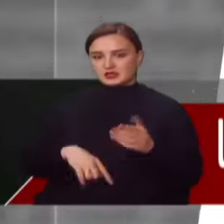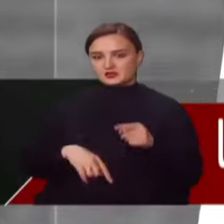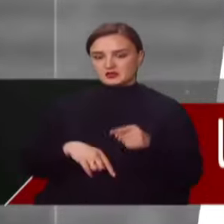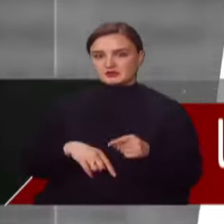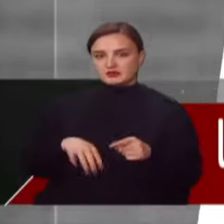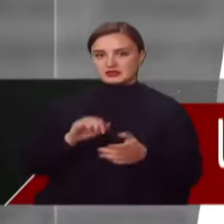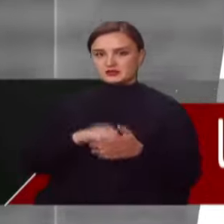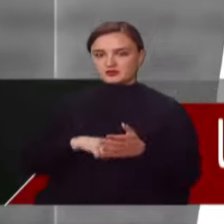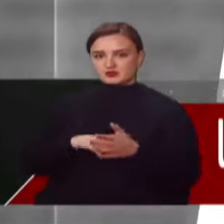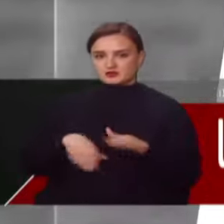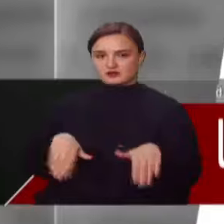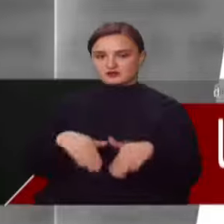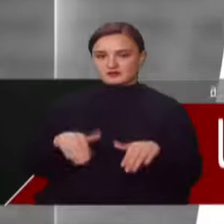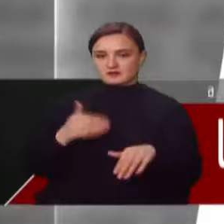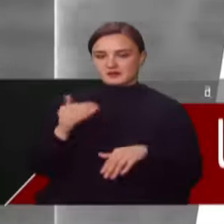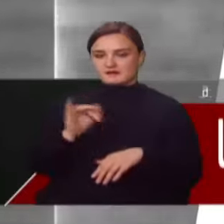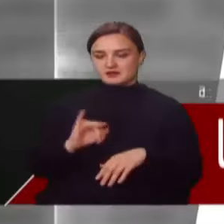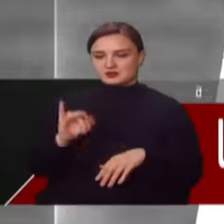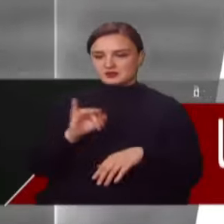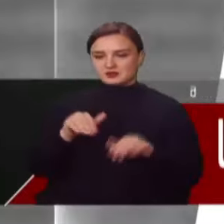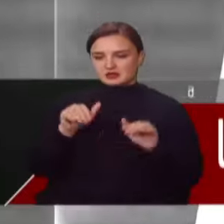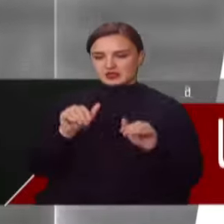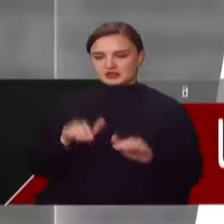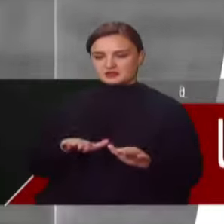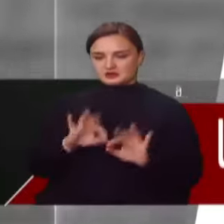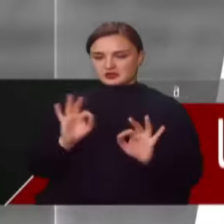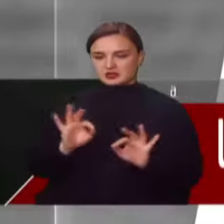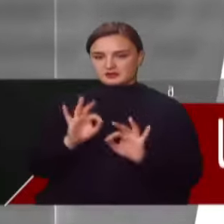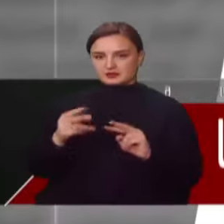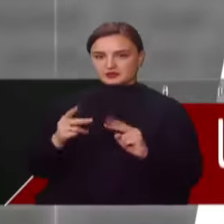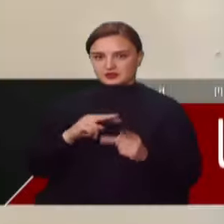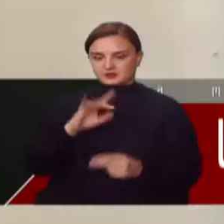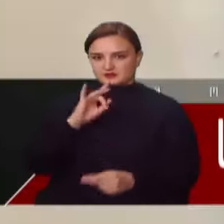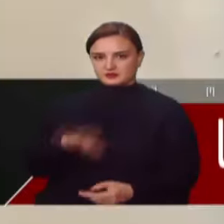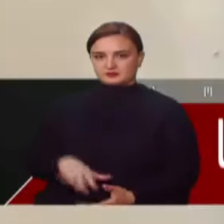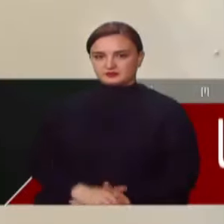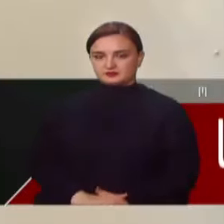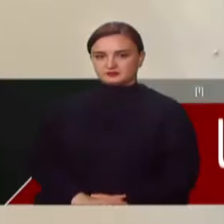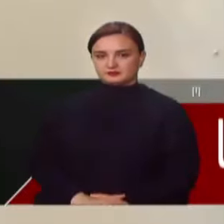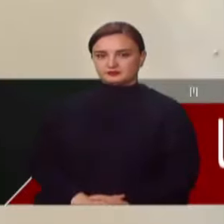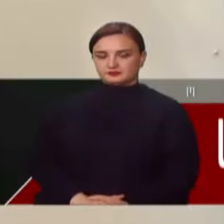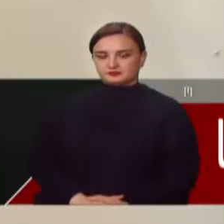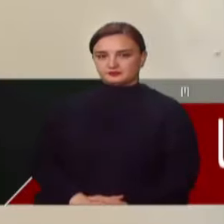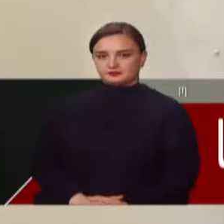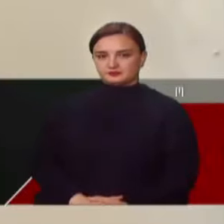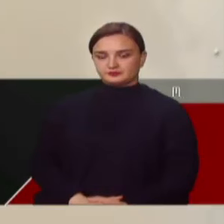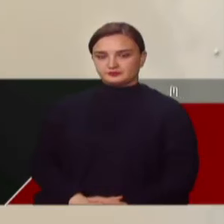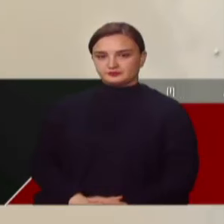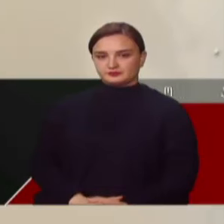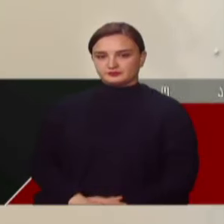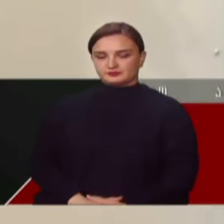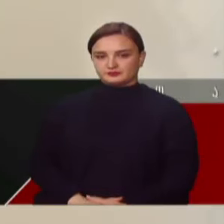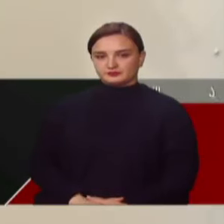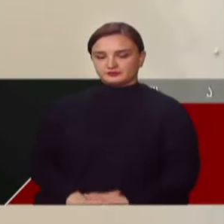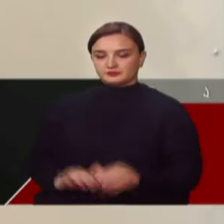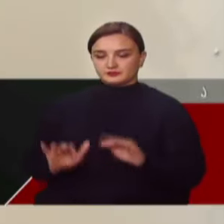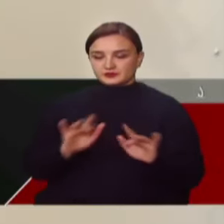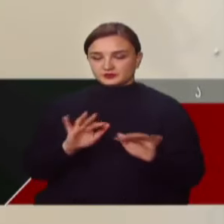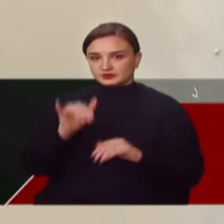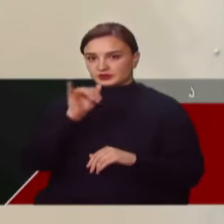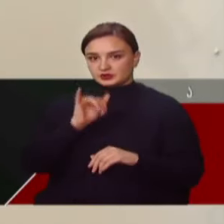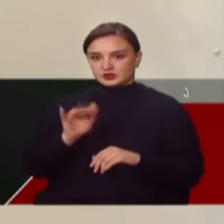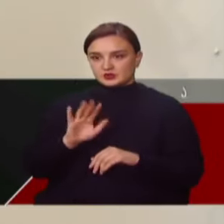რომ ამას არც საფუძველი აქვს და მათთვის ისტორიულ გადაწყვეტილებაში არც არაფერი შეიცვლება. პროცედურულად შეუძლებელია პოლიტიკური დევნის ნაწილში